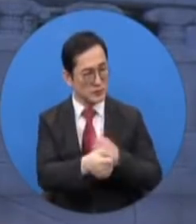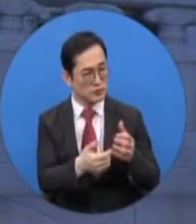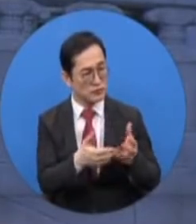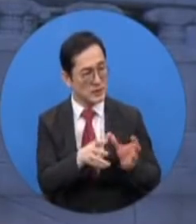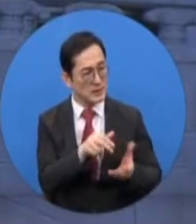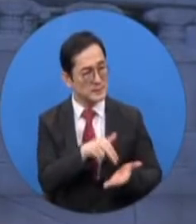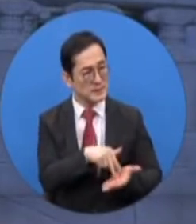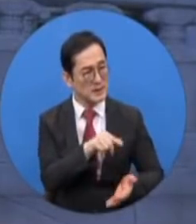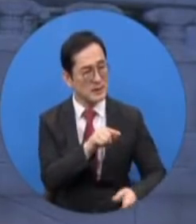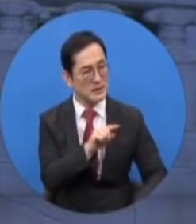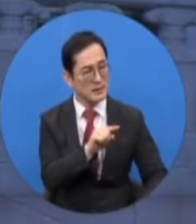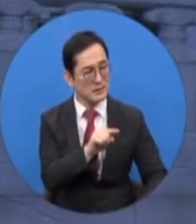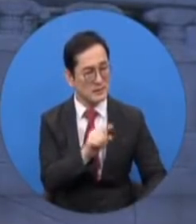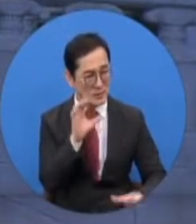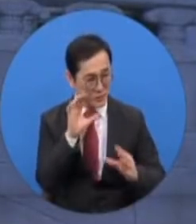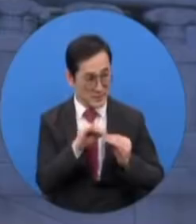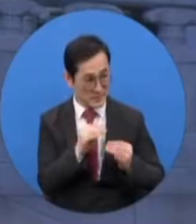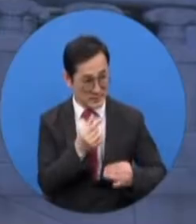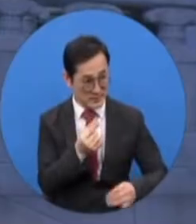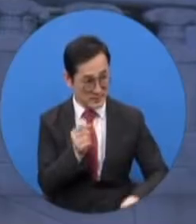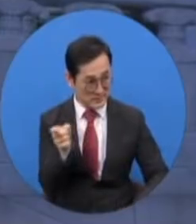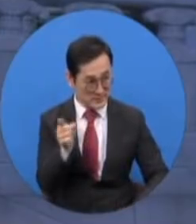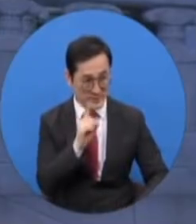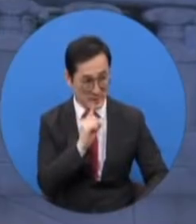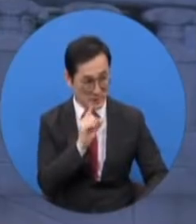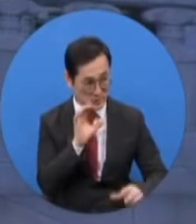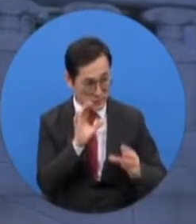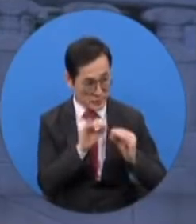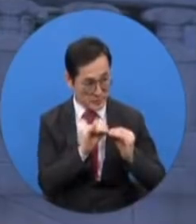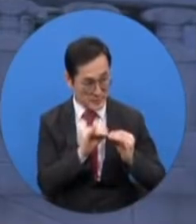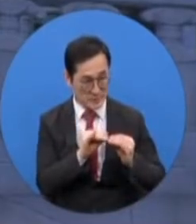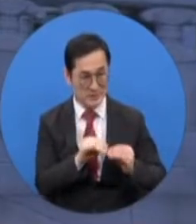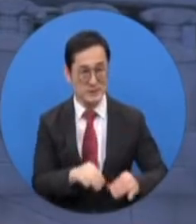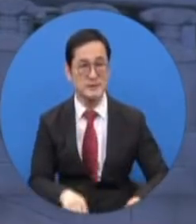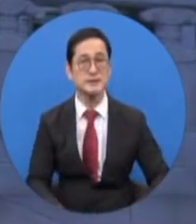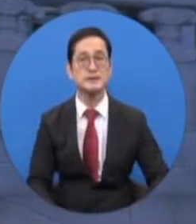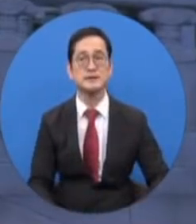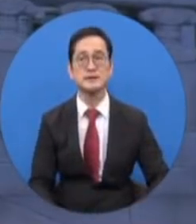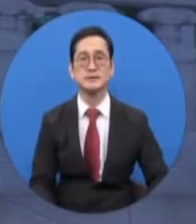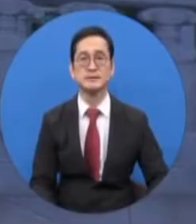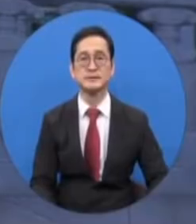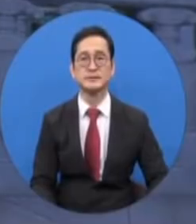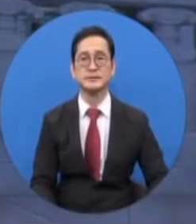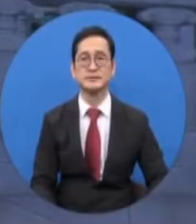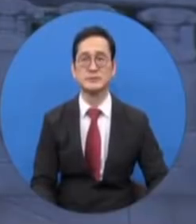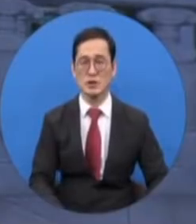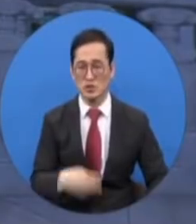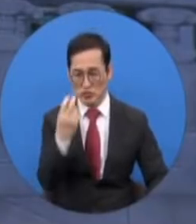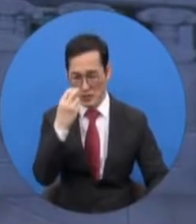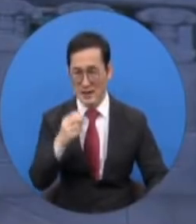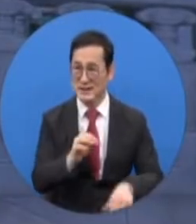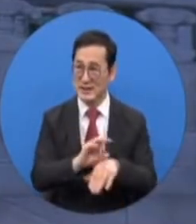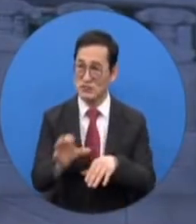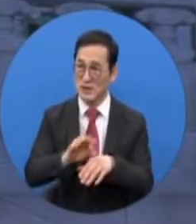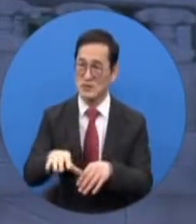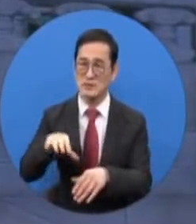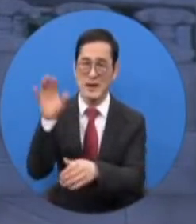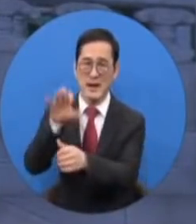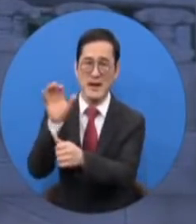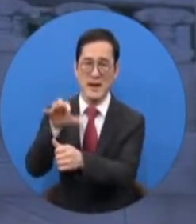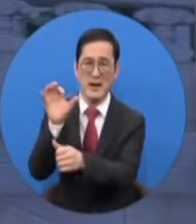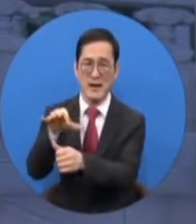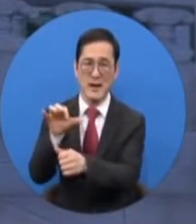그러니까 본인의 검찰총장 임기에 대한 압박에 대해서 항의와 이제 와서 김오수 총장에 대해서 나가라고 하는 것이 뭐가